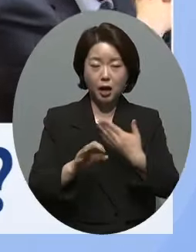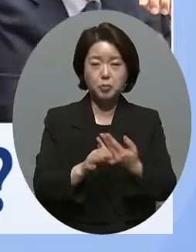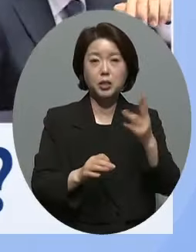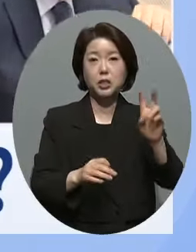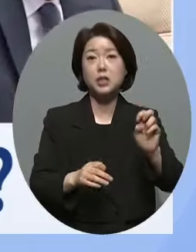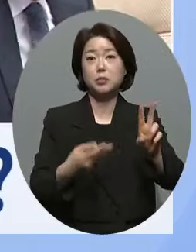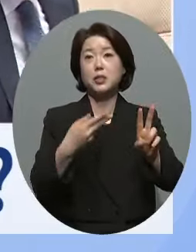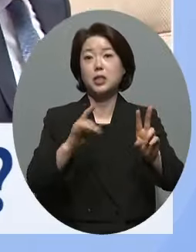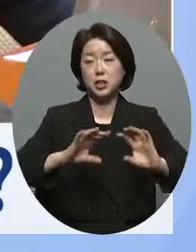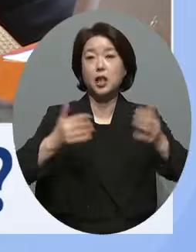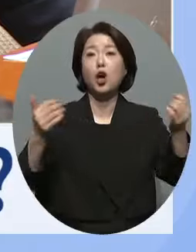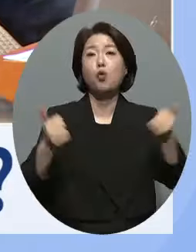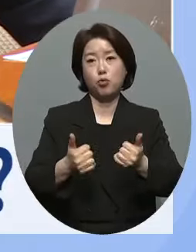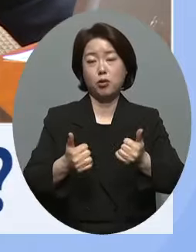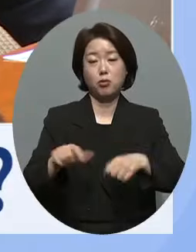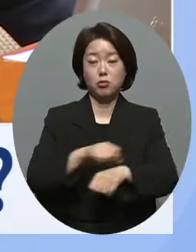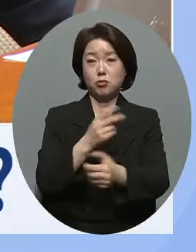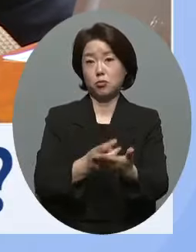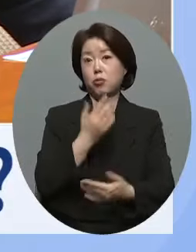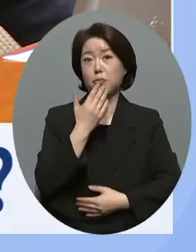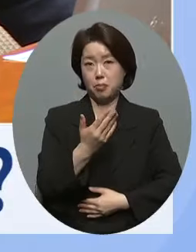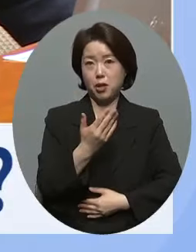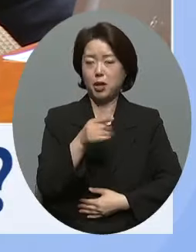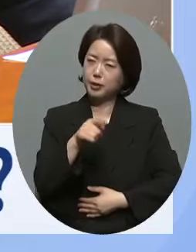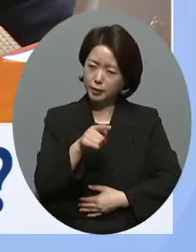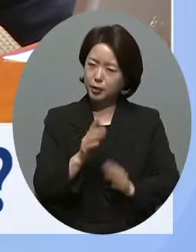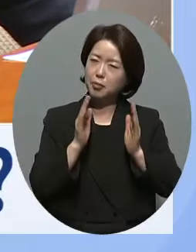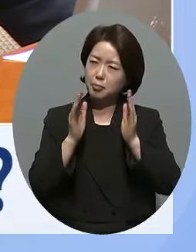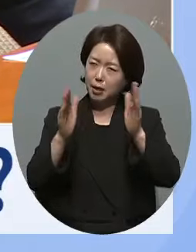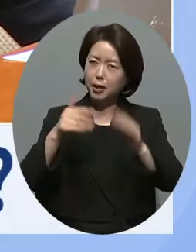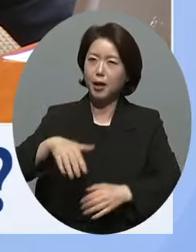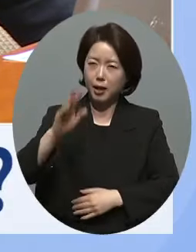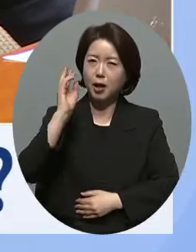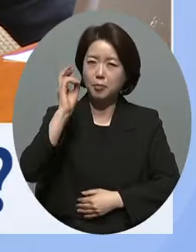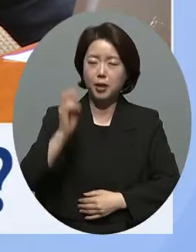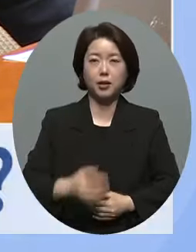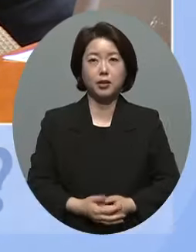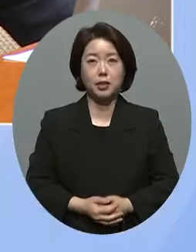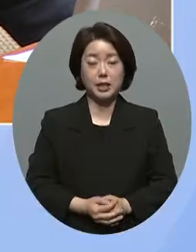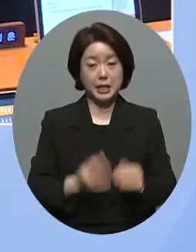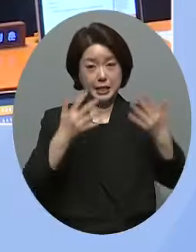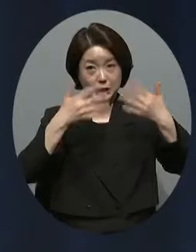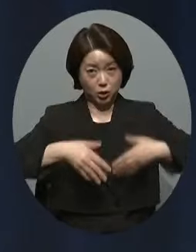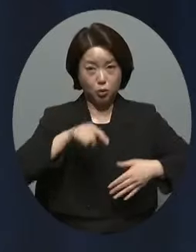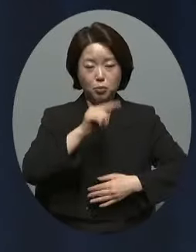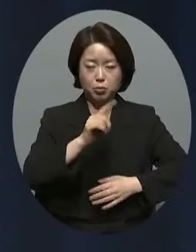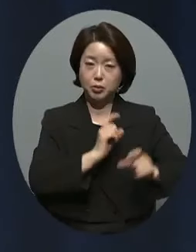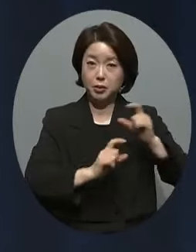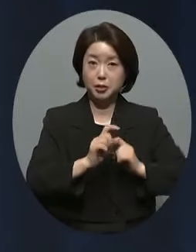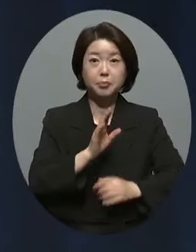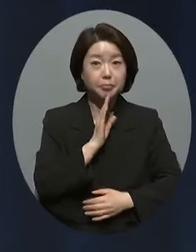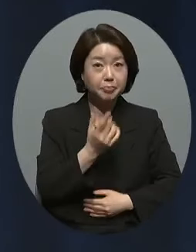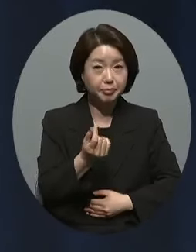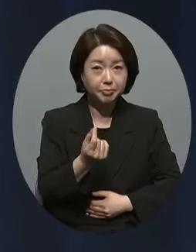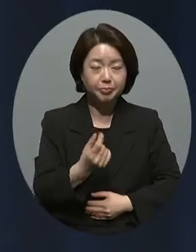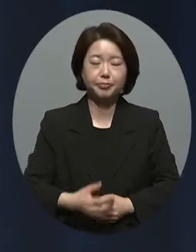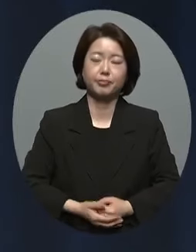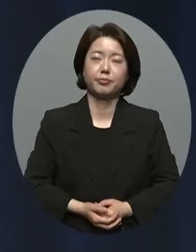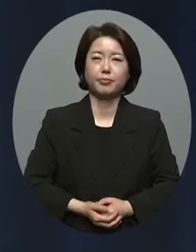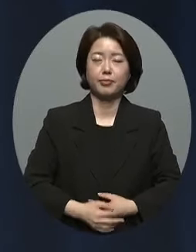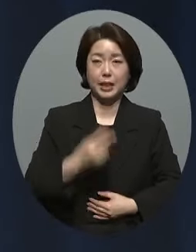없겠다라는 입장이기 때문에 아마 그런 쪽으로 가닥을 잡지 않을까라고 생각이 됩니다 알겠습니다 조건부 수용 론에 대해서 무게를 더 주시는 거 같아요 일단이